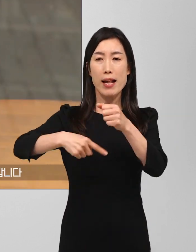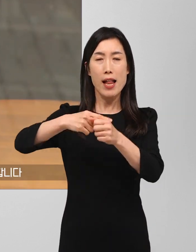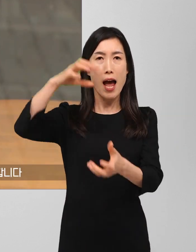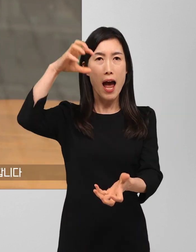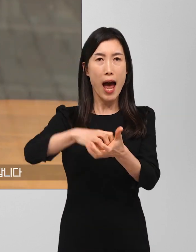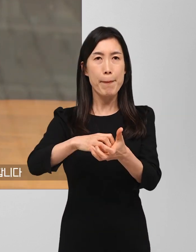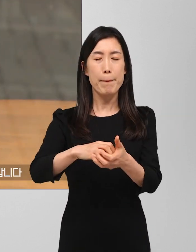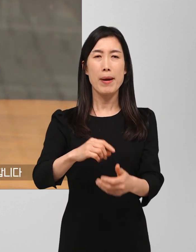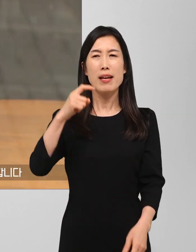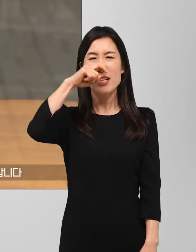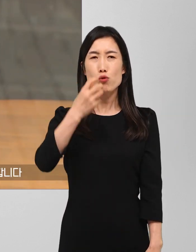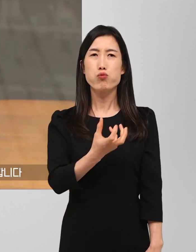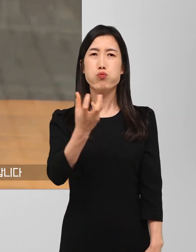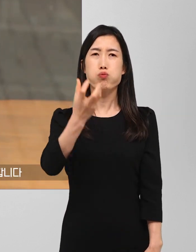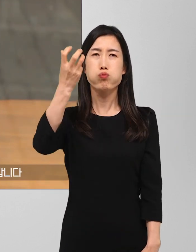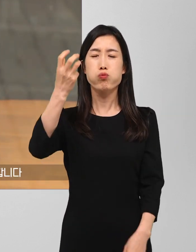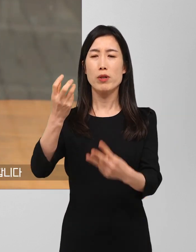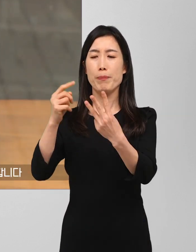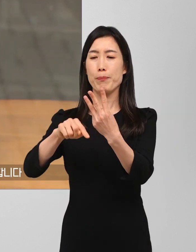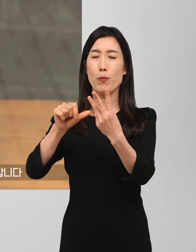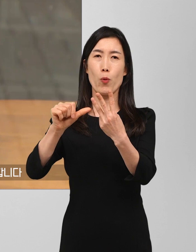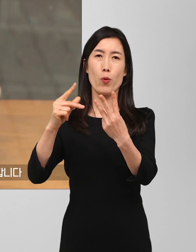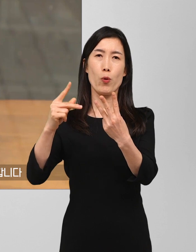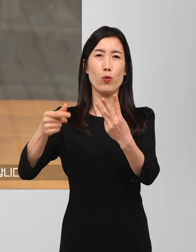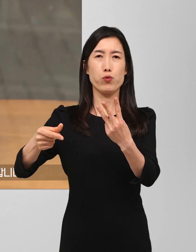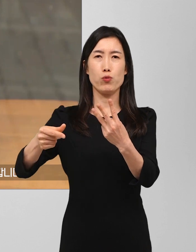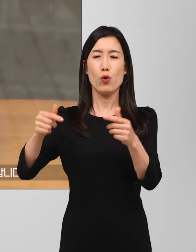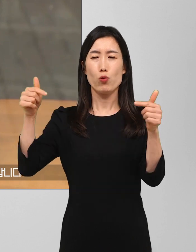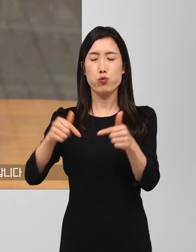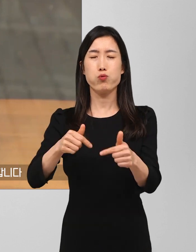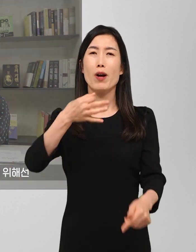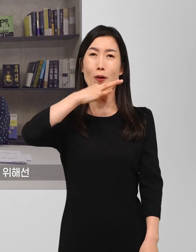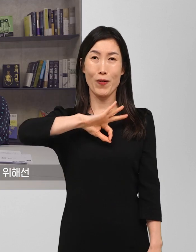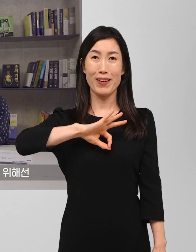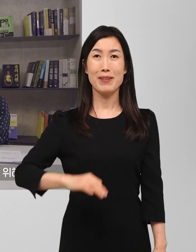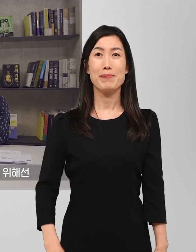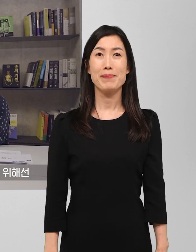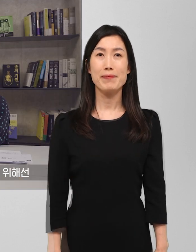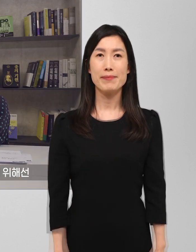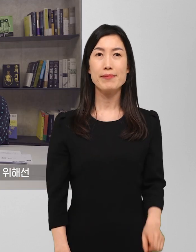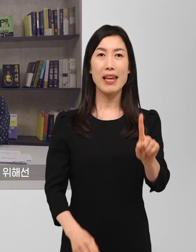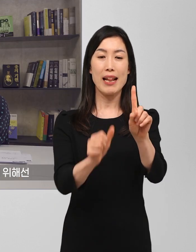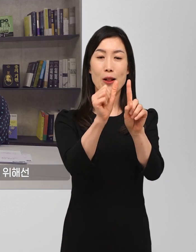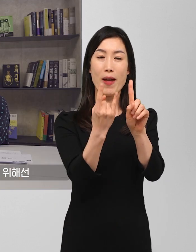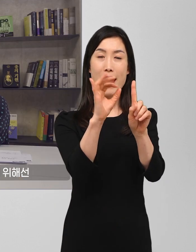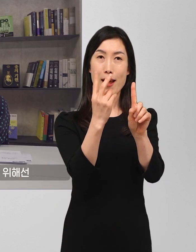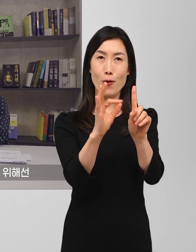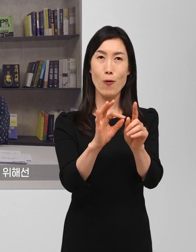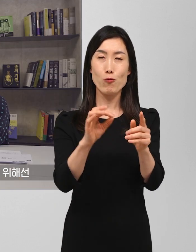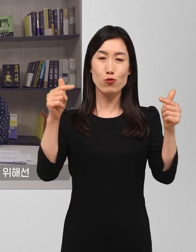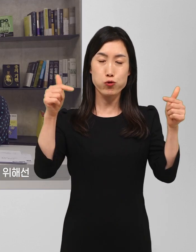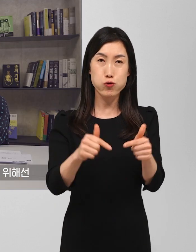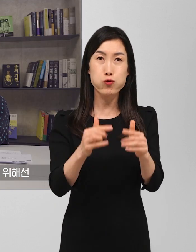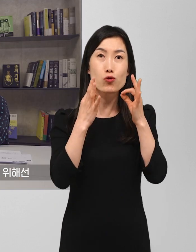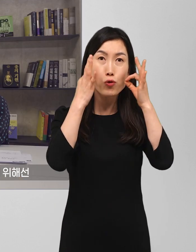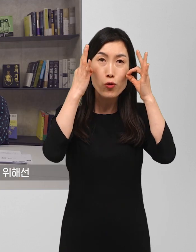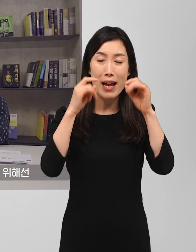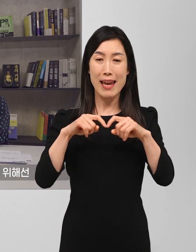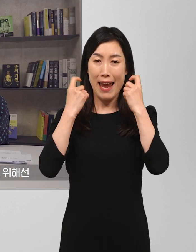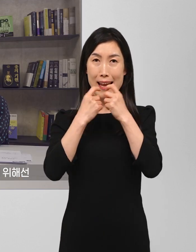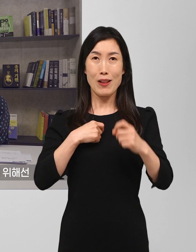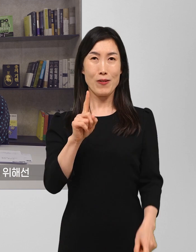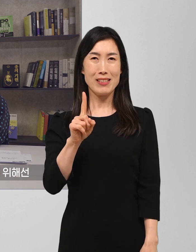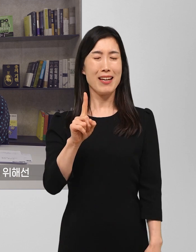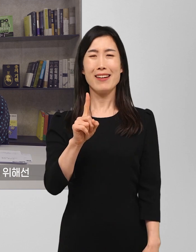연간 이산화탄소 3.5kg의 저감의 효과가 있다고 합니다. 물론 개인뿐만 아니라 더 나아가서